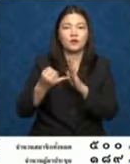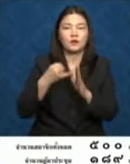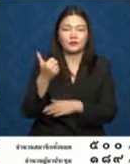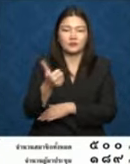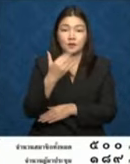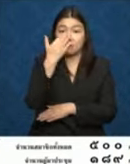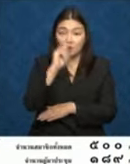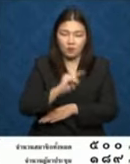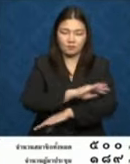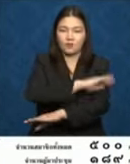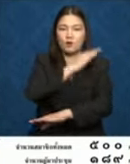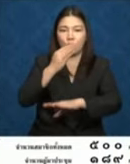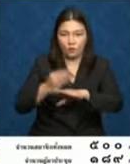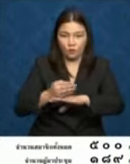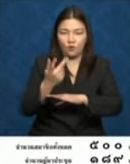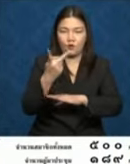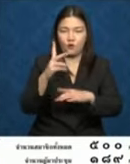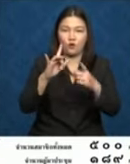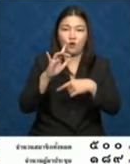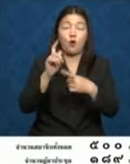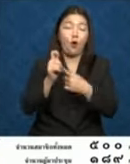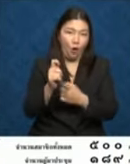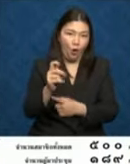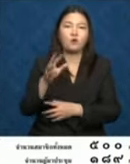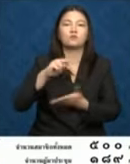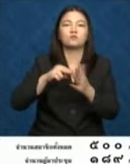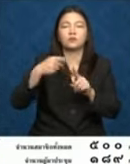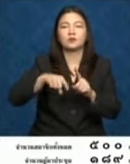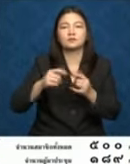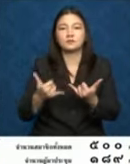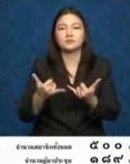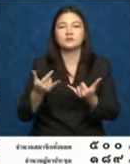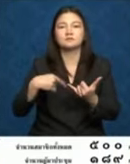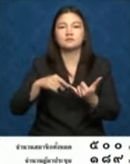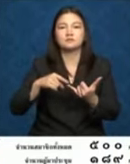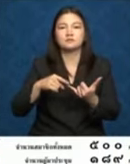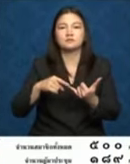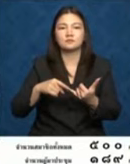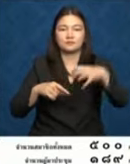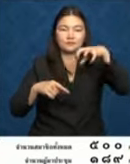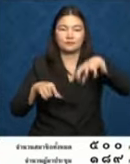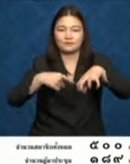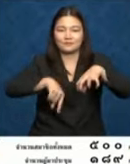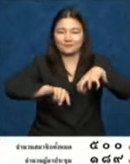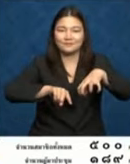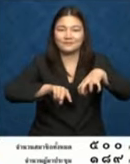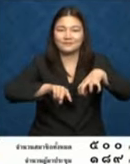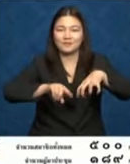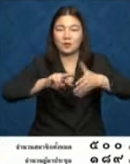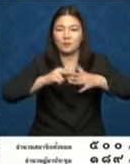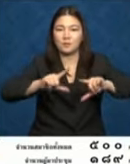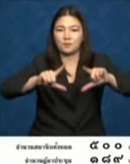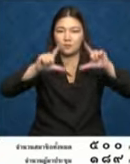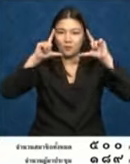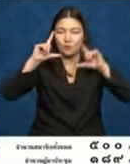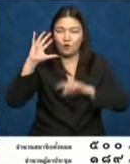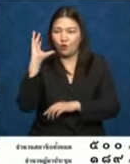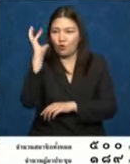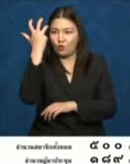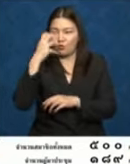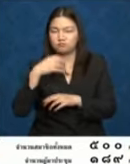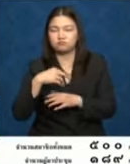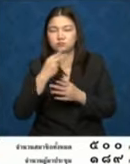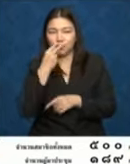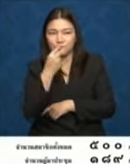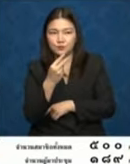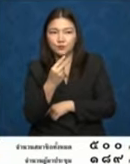ามีเขาค้อมีภูทับเบิกแล้ววันนี้มีมรดกโลกทางวัฒนธรรมซึ่งยูเนสโกได้ขึ้นทะเบียนสีเทพเมือง